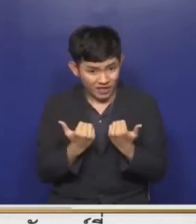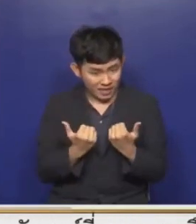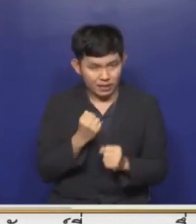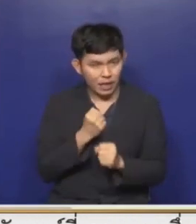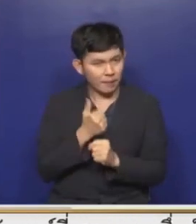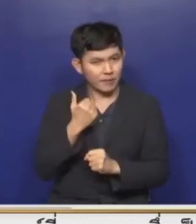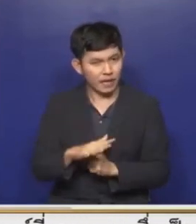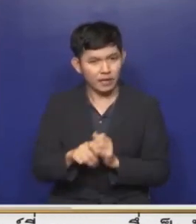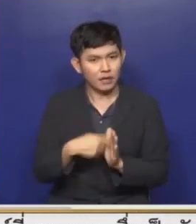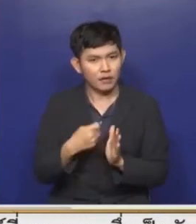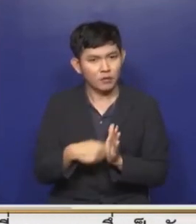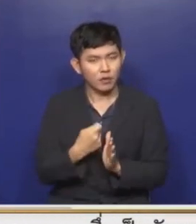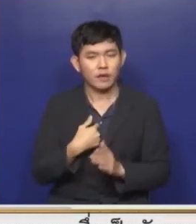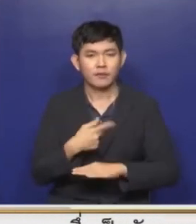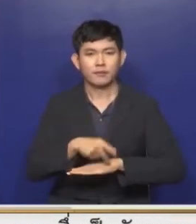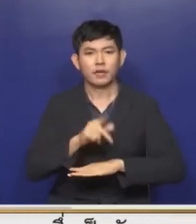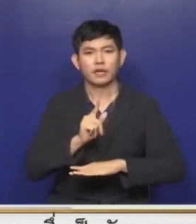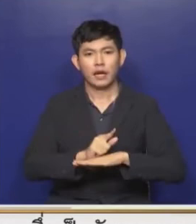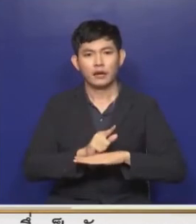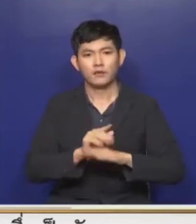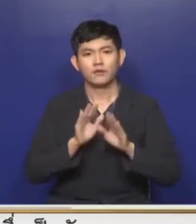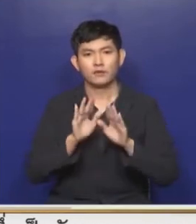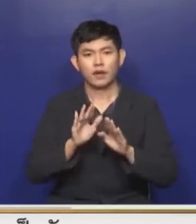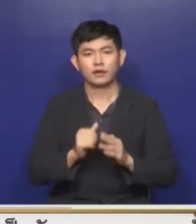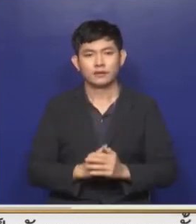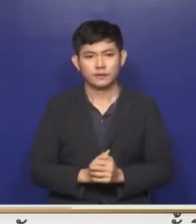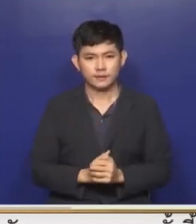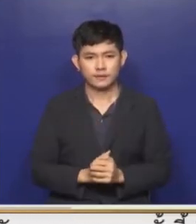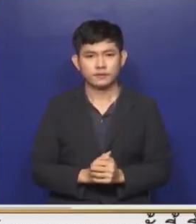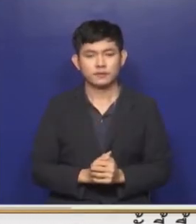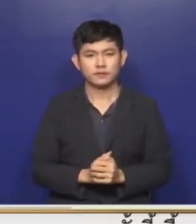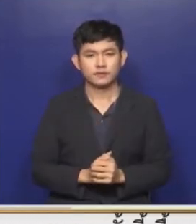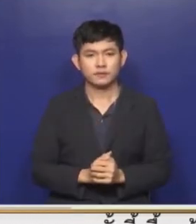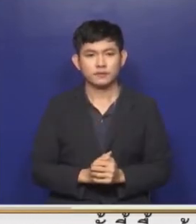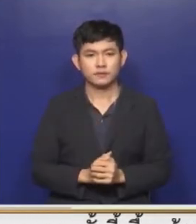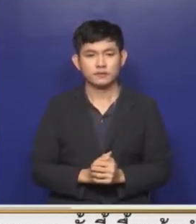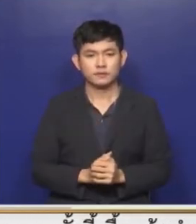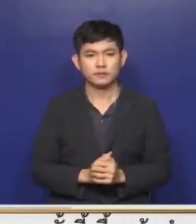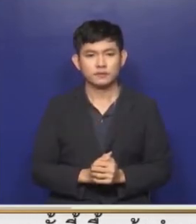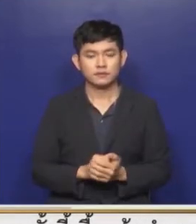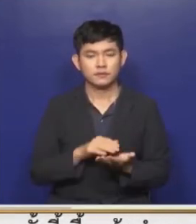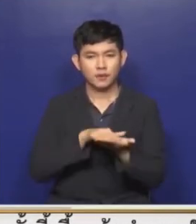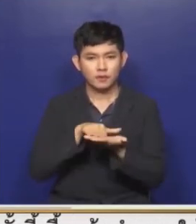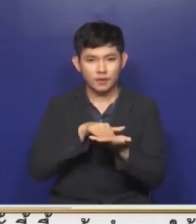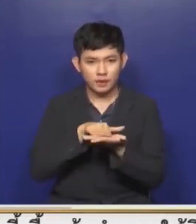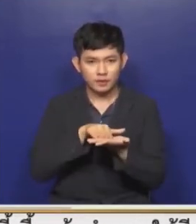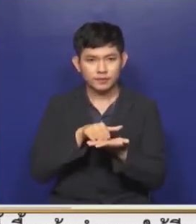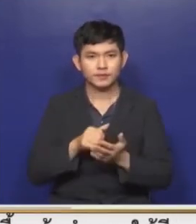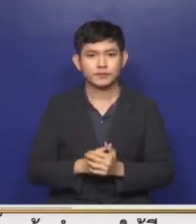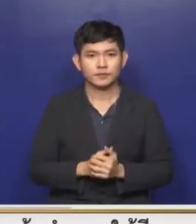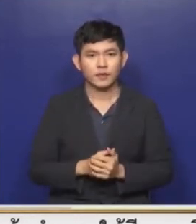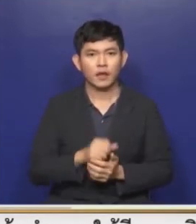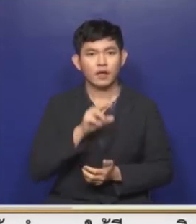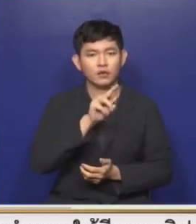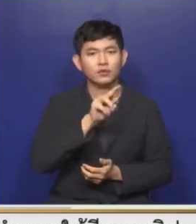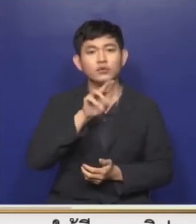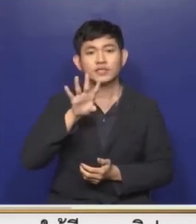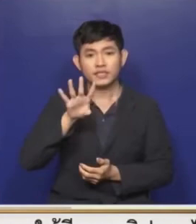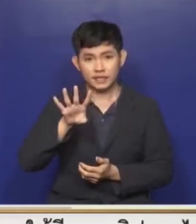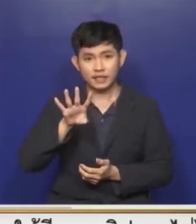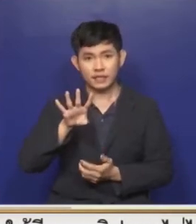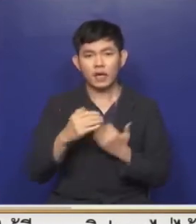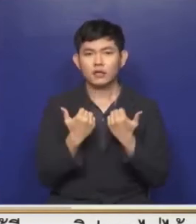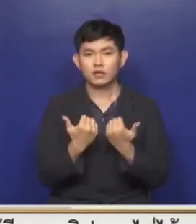บวี้กตขอนญาตเต nationsพยากักั ขอไปครัว่า Euro 4..